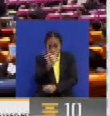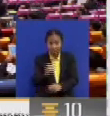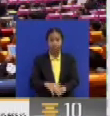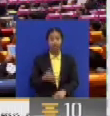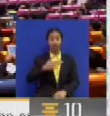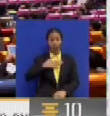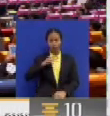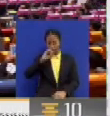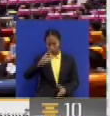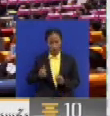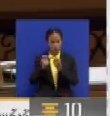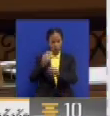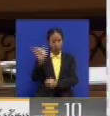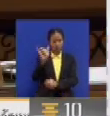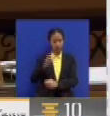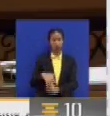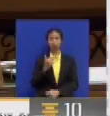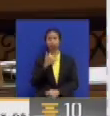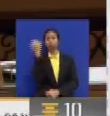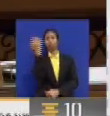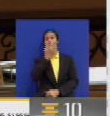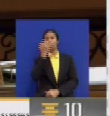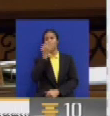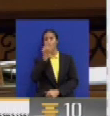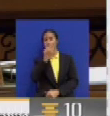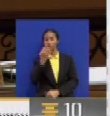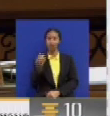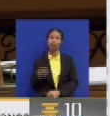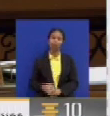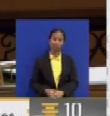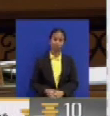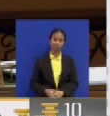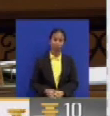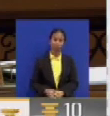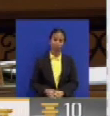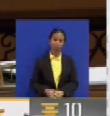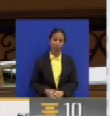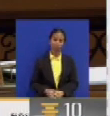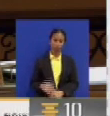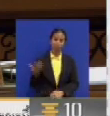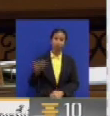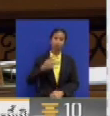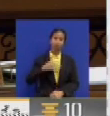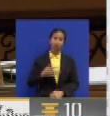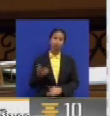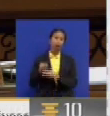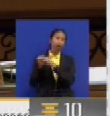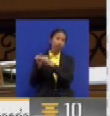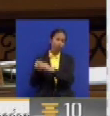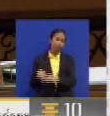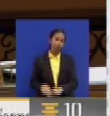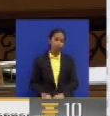ไหนนะคะได้ประธานสภาแล้วเนี่ยเข้าใจว่าจะเป็นเลือกรองต่อเลยไหมคะพี่โส